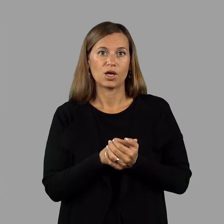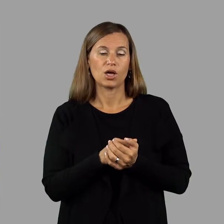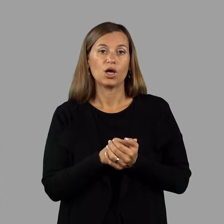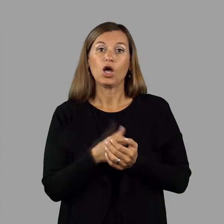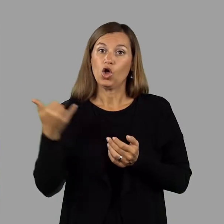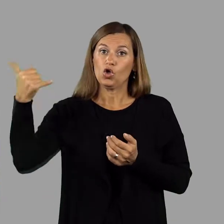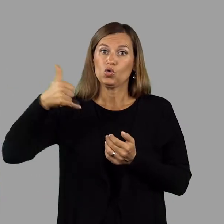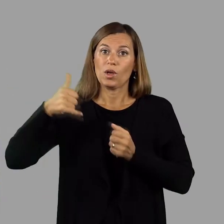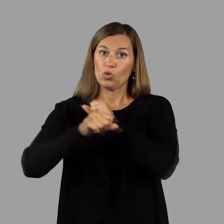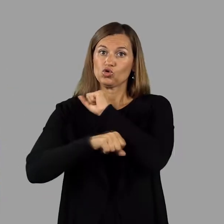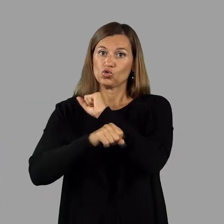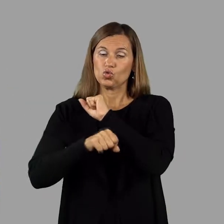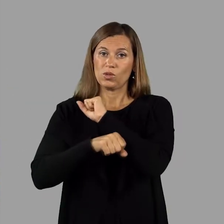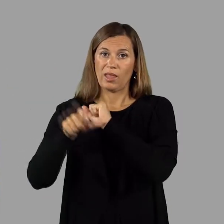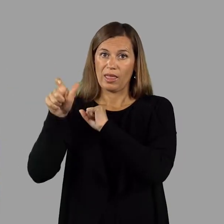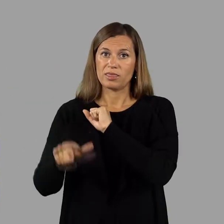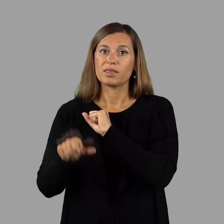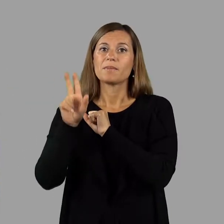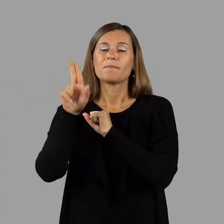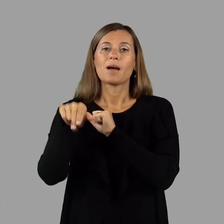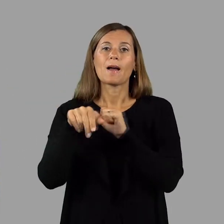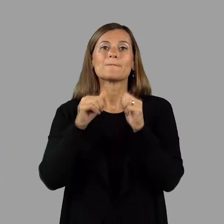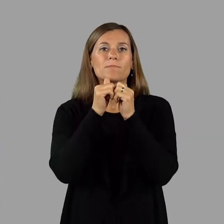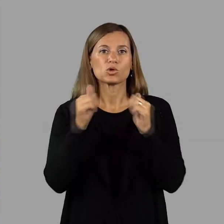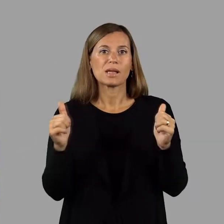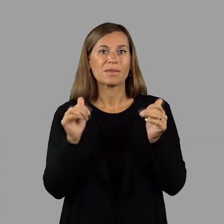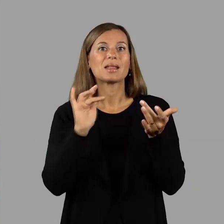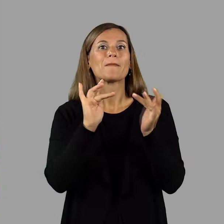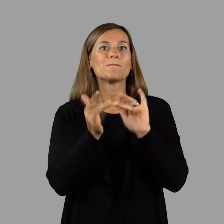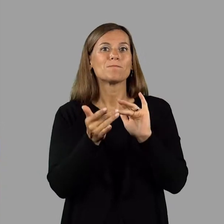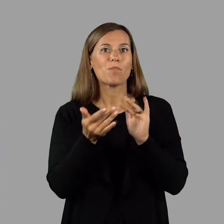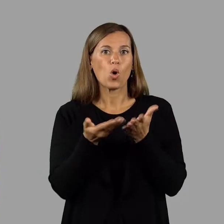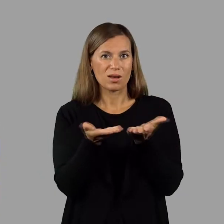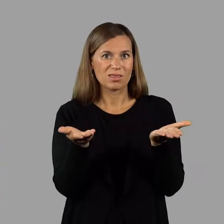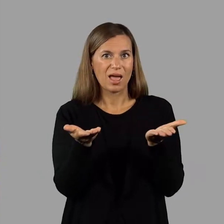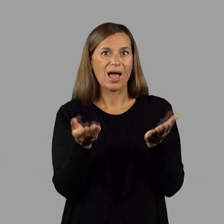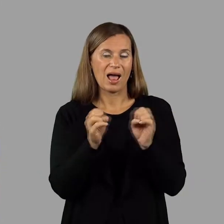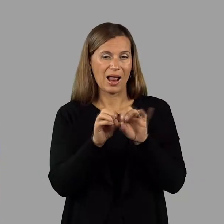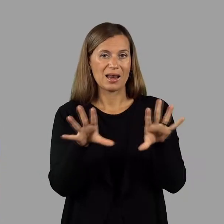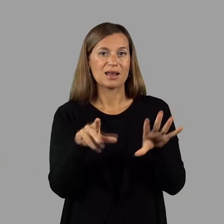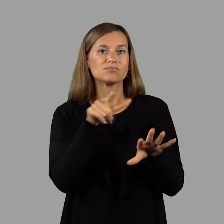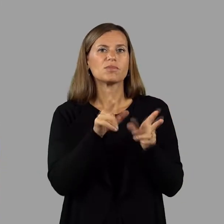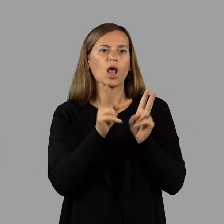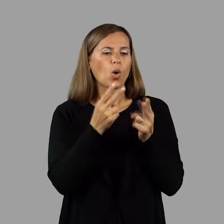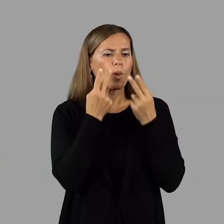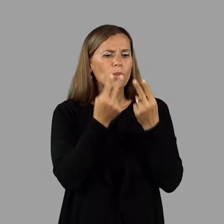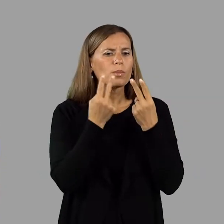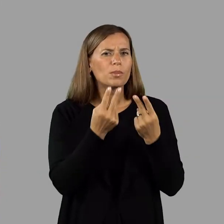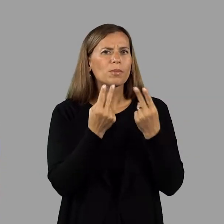Torej, tujemu študentu je na voljo poseben portal, preko katerega lahko